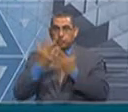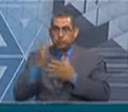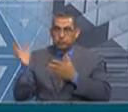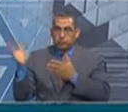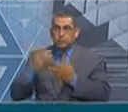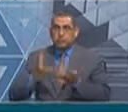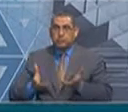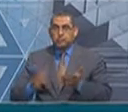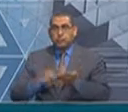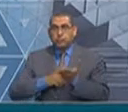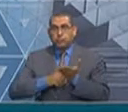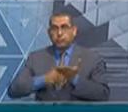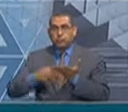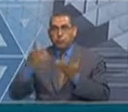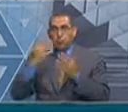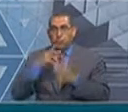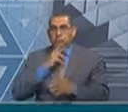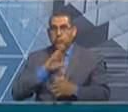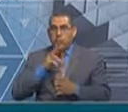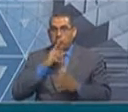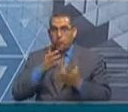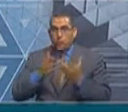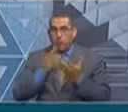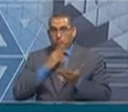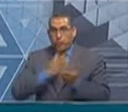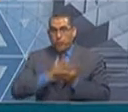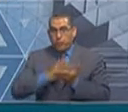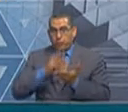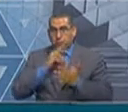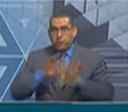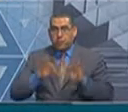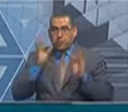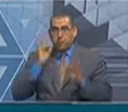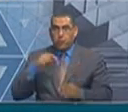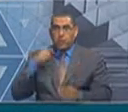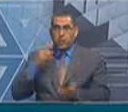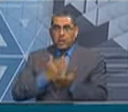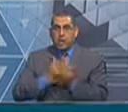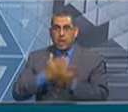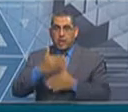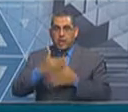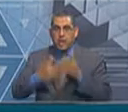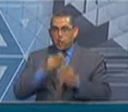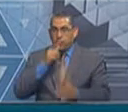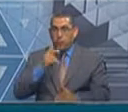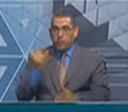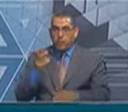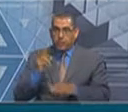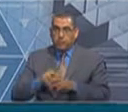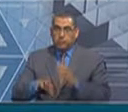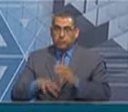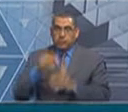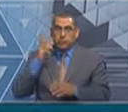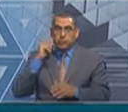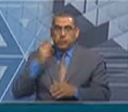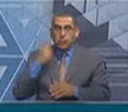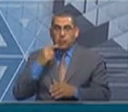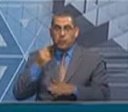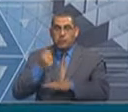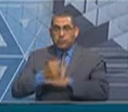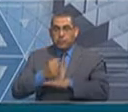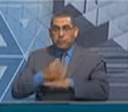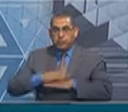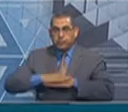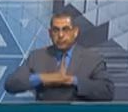لهذا المشروع حتى تم تنقية تلك المياه. أيضا يعني قامت وزارة الإسكان بعمل بعض اللاندسكيب لتلك المنطقة